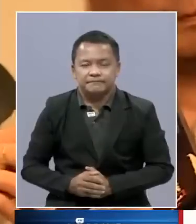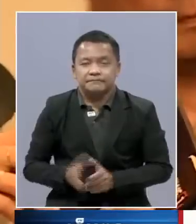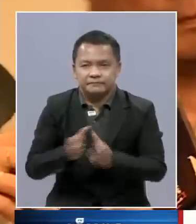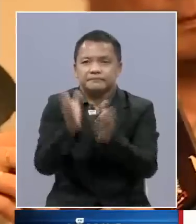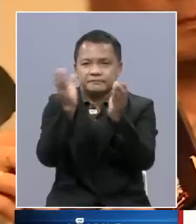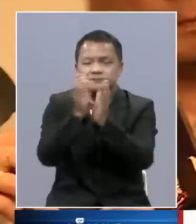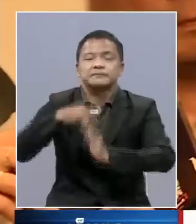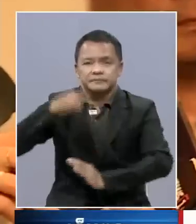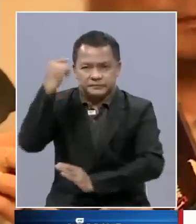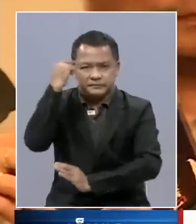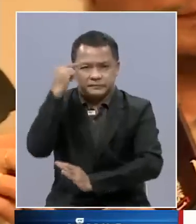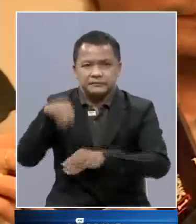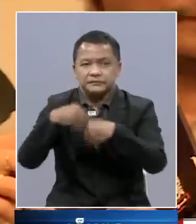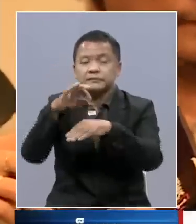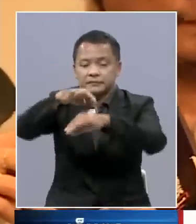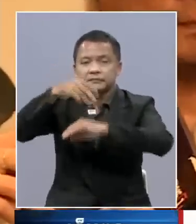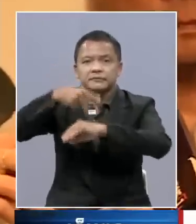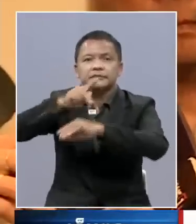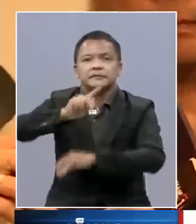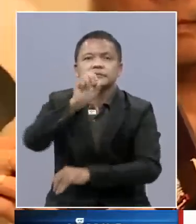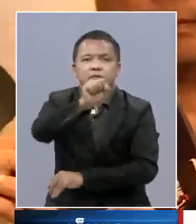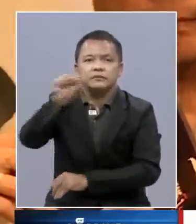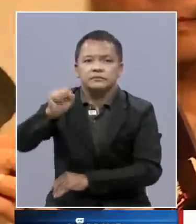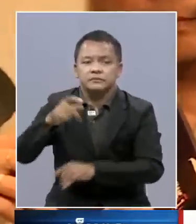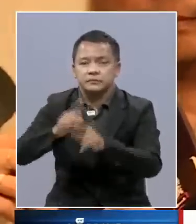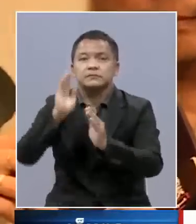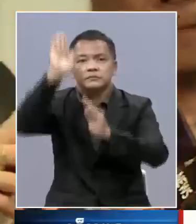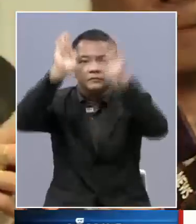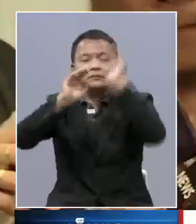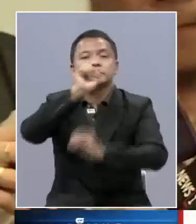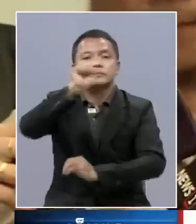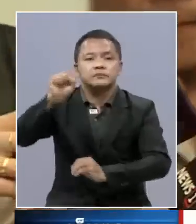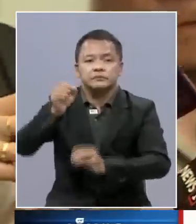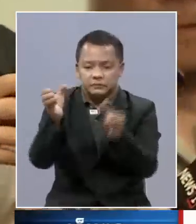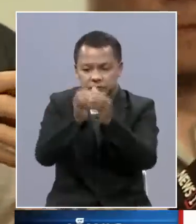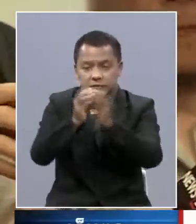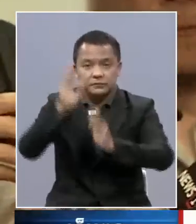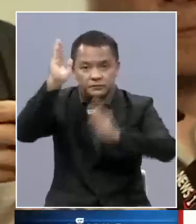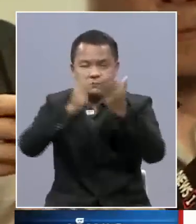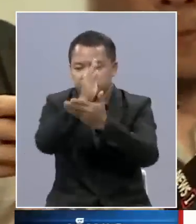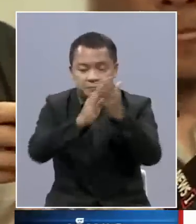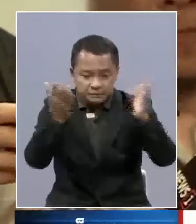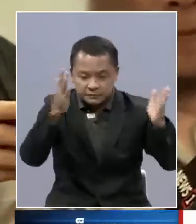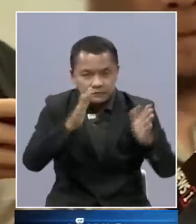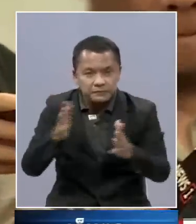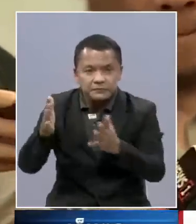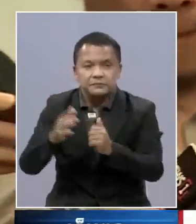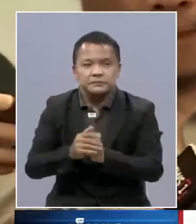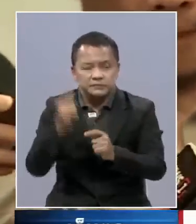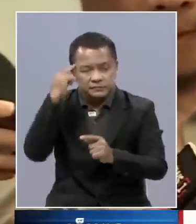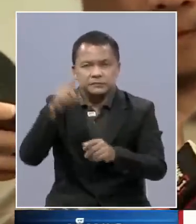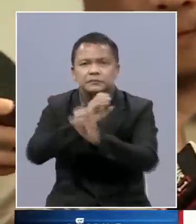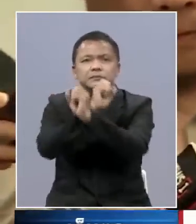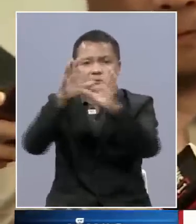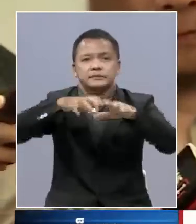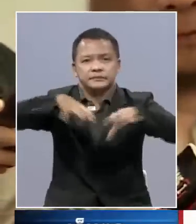ผมคิดว่าก็ตำแหน่งประธานสภาผู้แทนราษฎรเข้าไปโหวตกันในสภาทุกพรรคไม่ได้เสียงเกินครึ่งนะครับเรามีความ